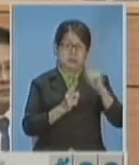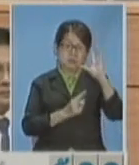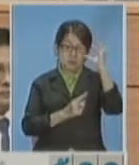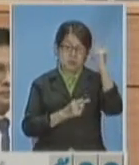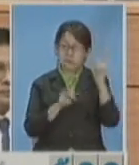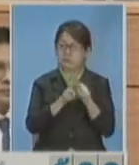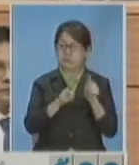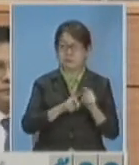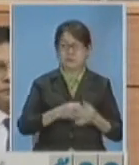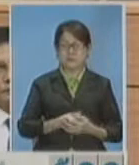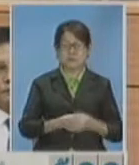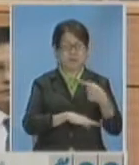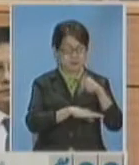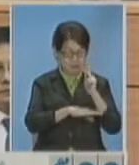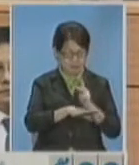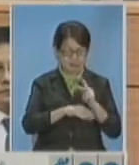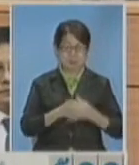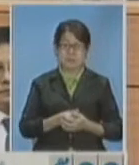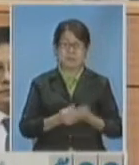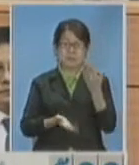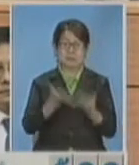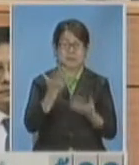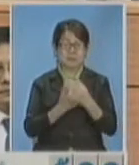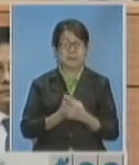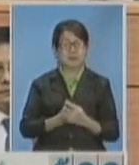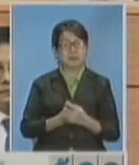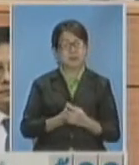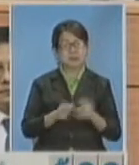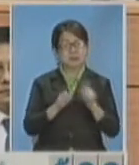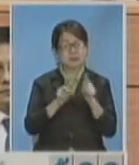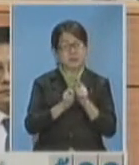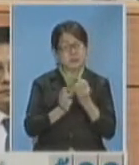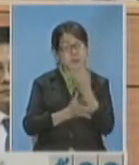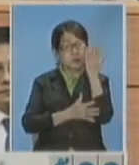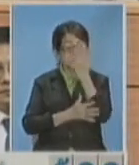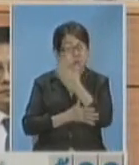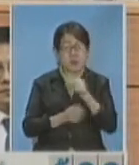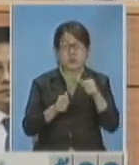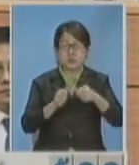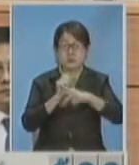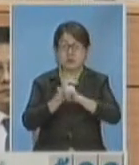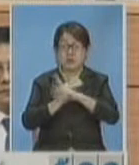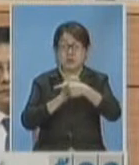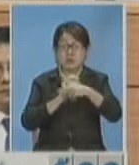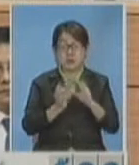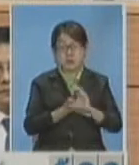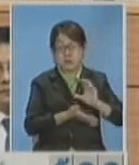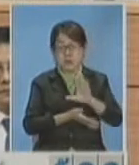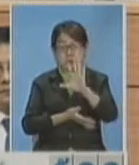เช่นเดียวกันท่านประธานครับหรือการจัดงานทุ่งดอกกระเจียวบานที่จังหวัดชัยภูมิเป็นเงิน